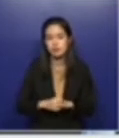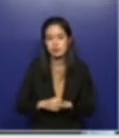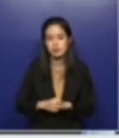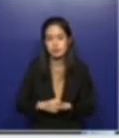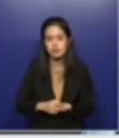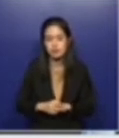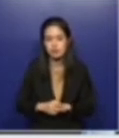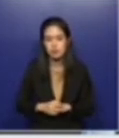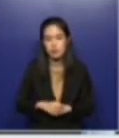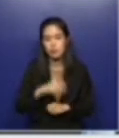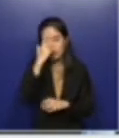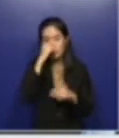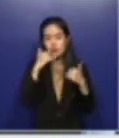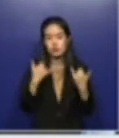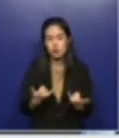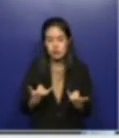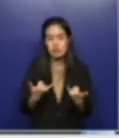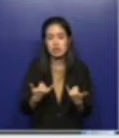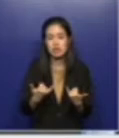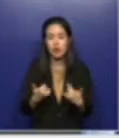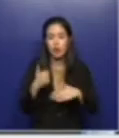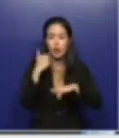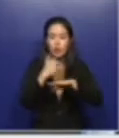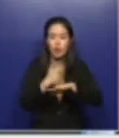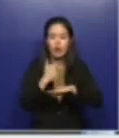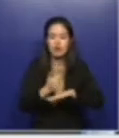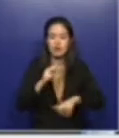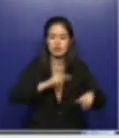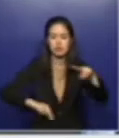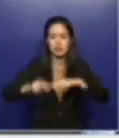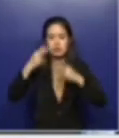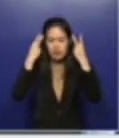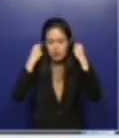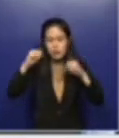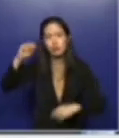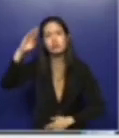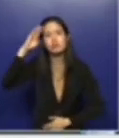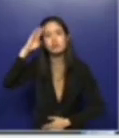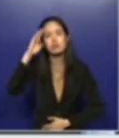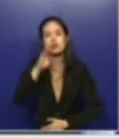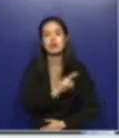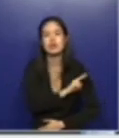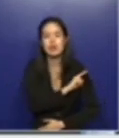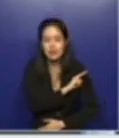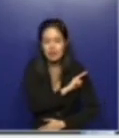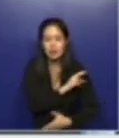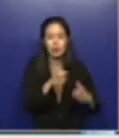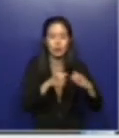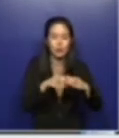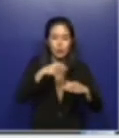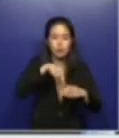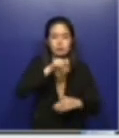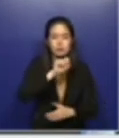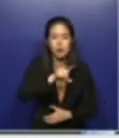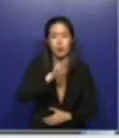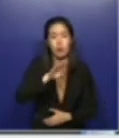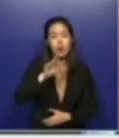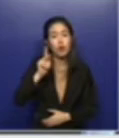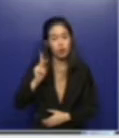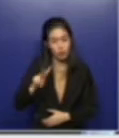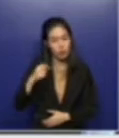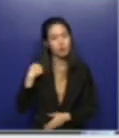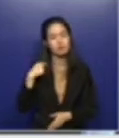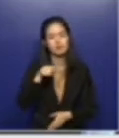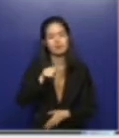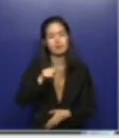ารถของผู้บริหารตัวนายกรัฐมนตรีเองทีมสบค.อันนี้คือตัวต้นเหตุของปั